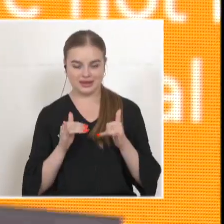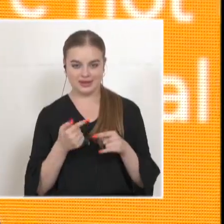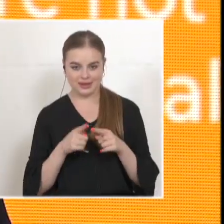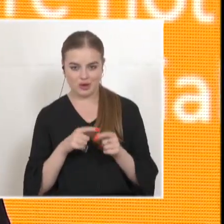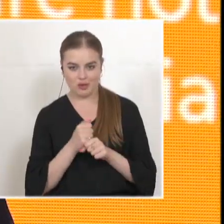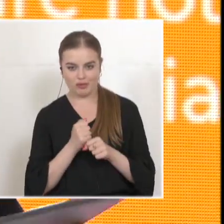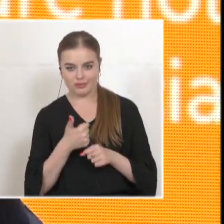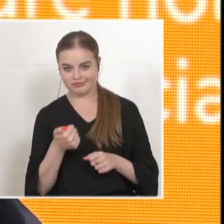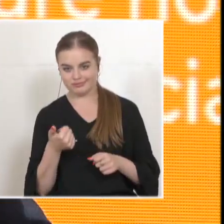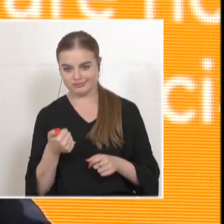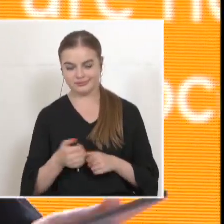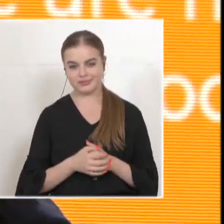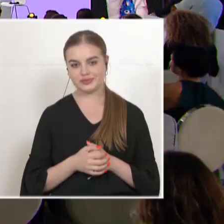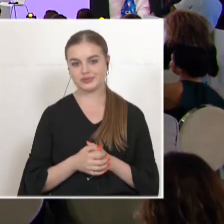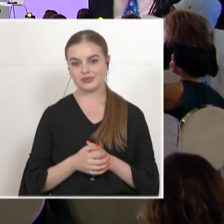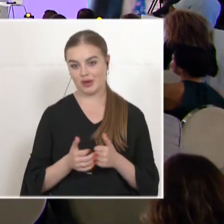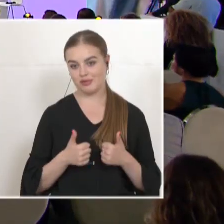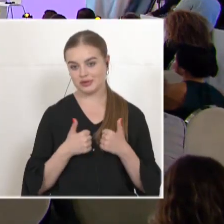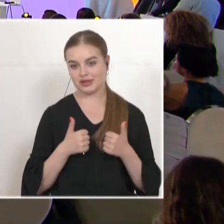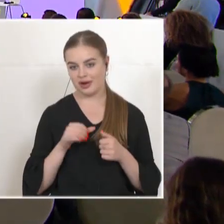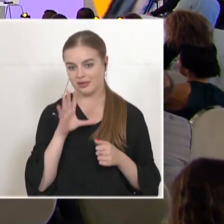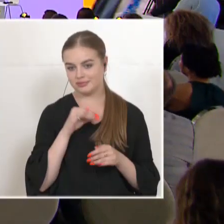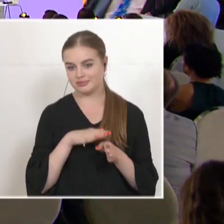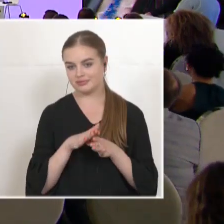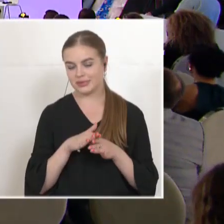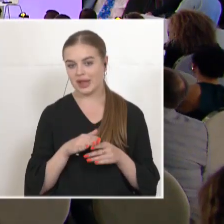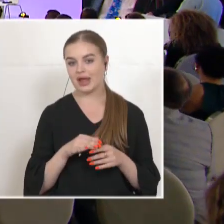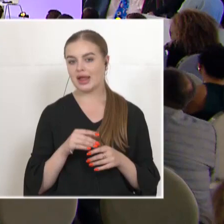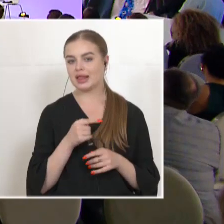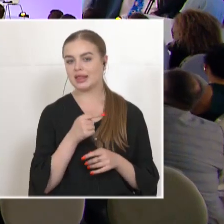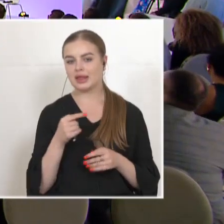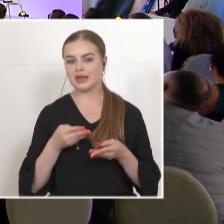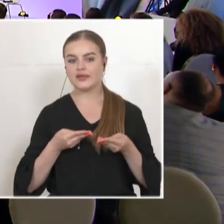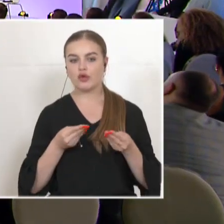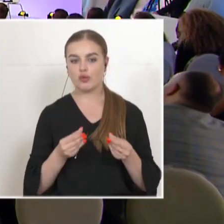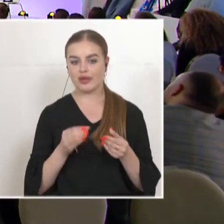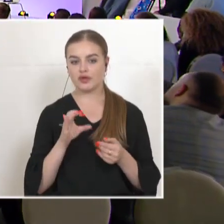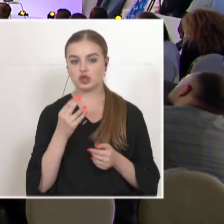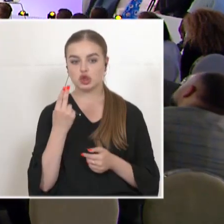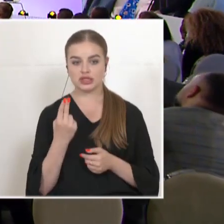давайте все-таки постараюся. Негативний вплив соціальних